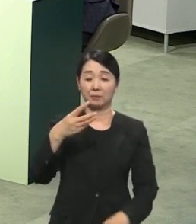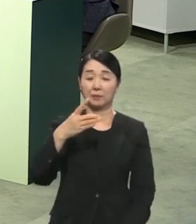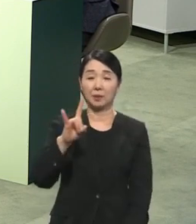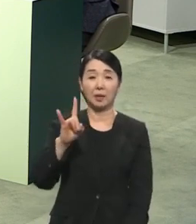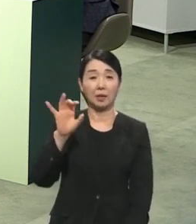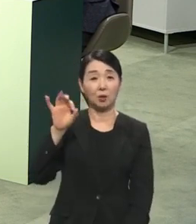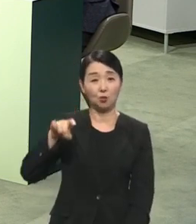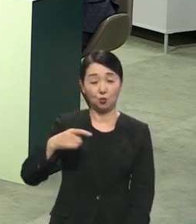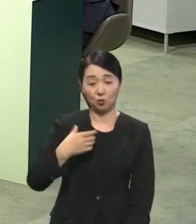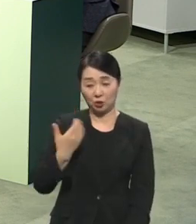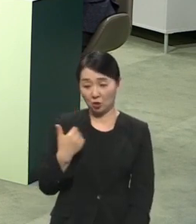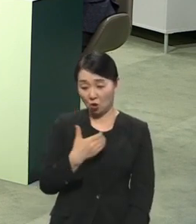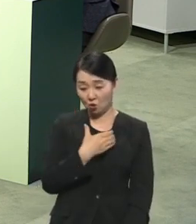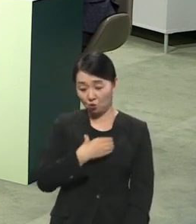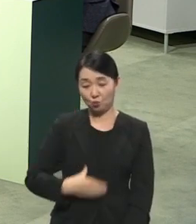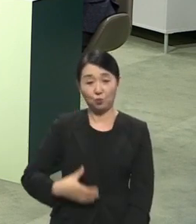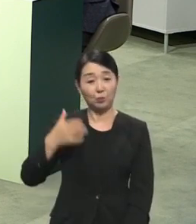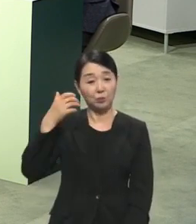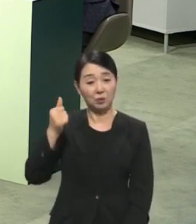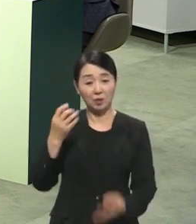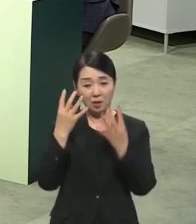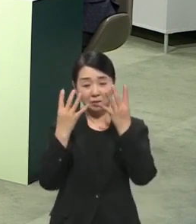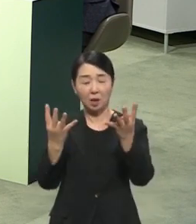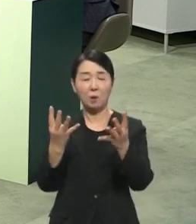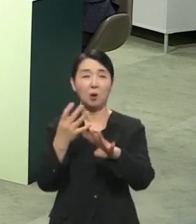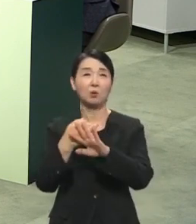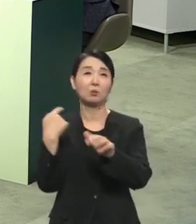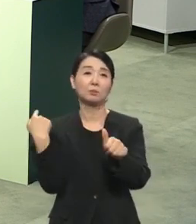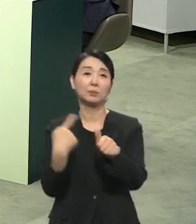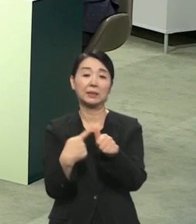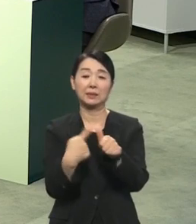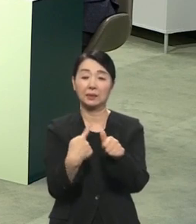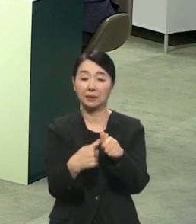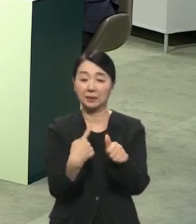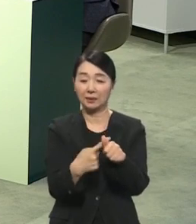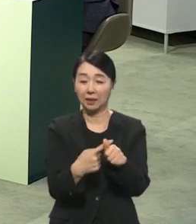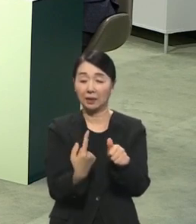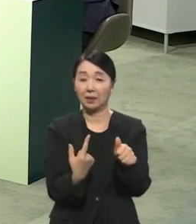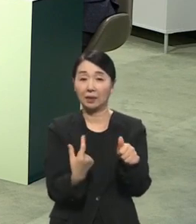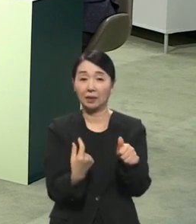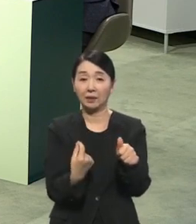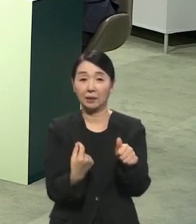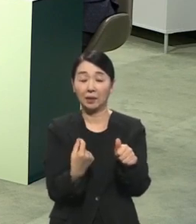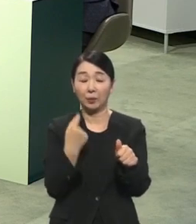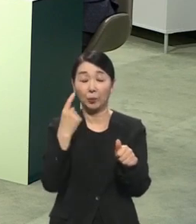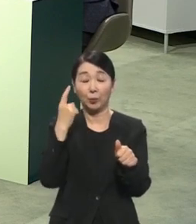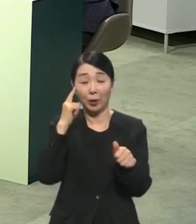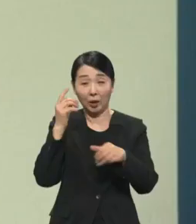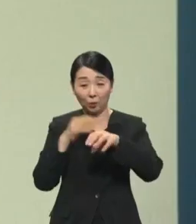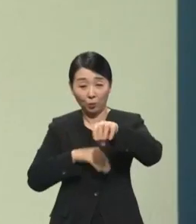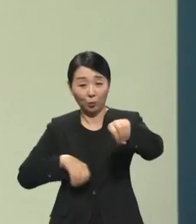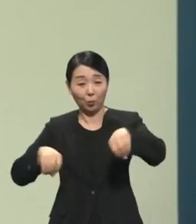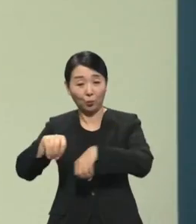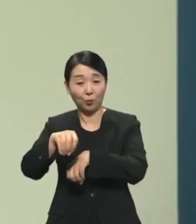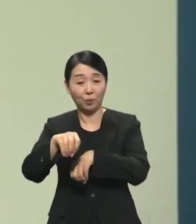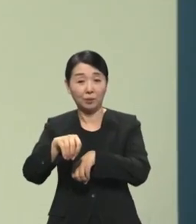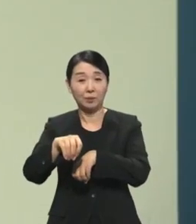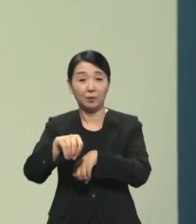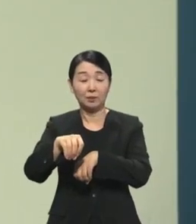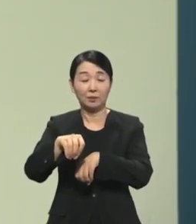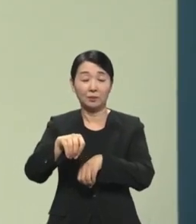사면하는게 굉장히 사실은 비난이 있을 것 같으니까 저는 오히려 지난번에 이제